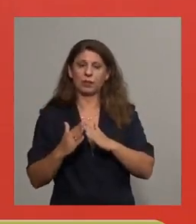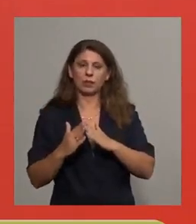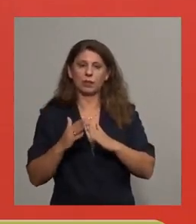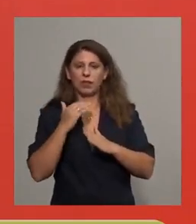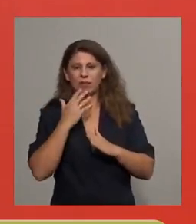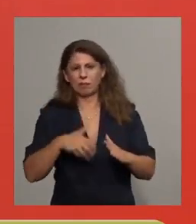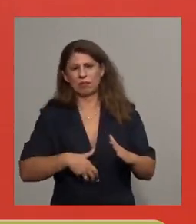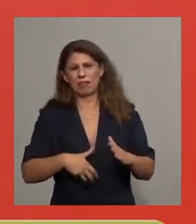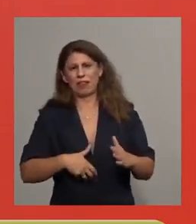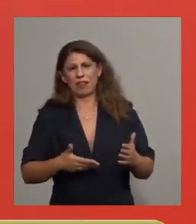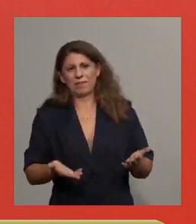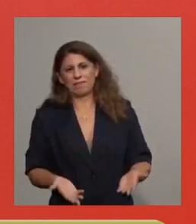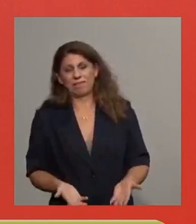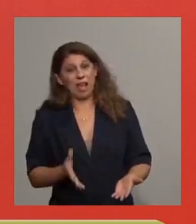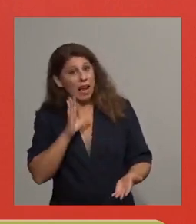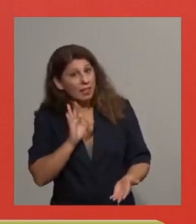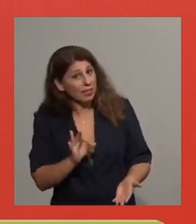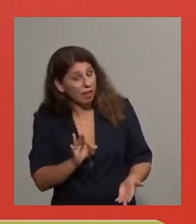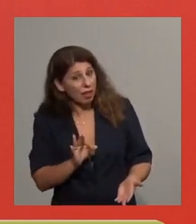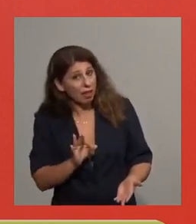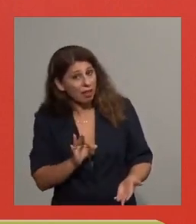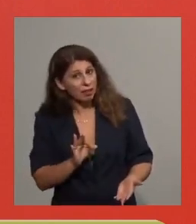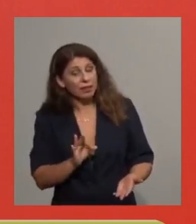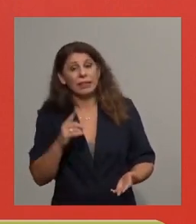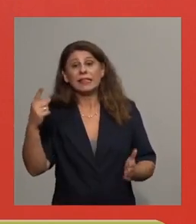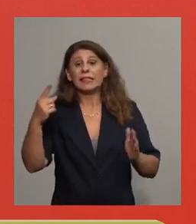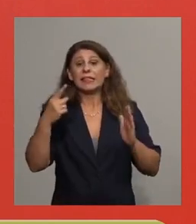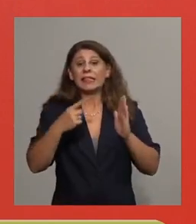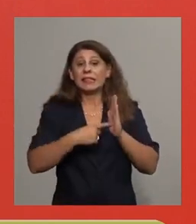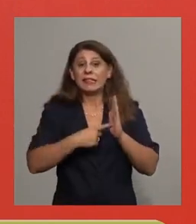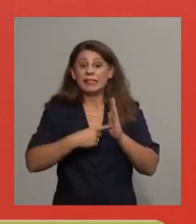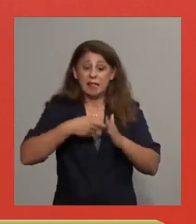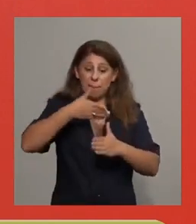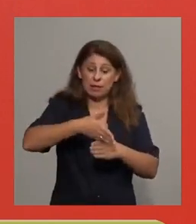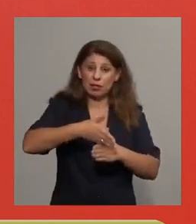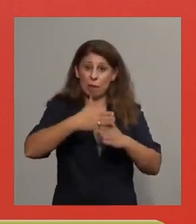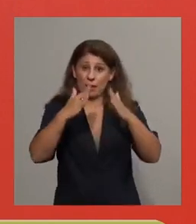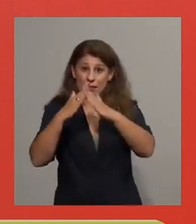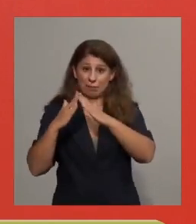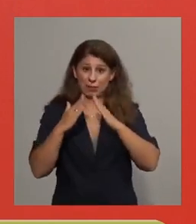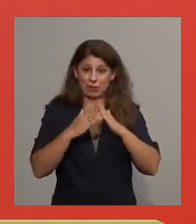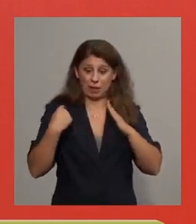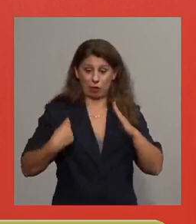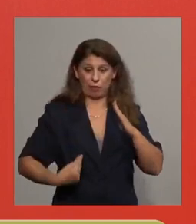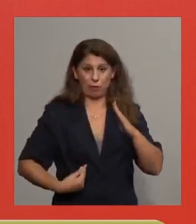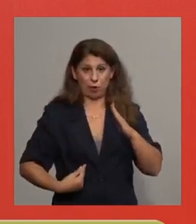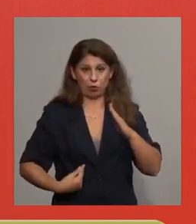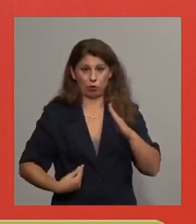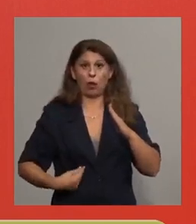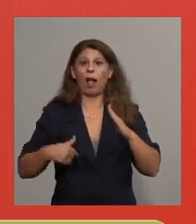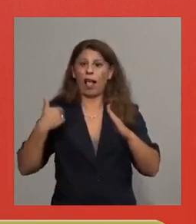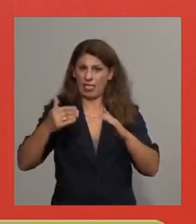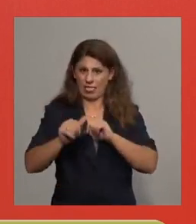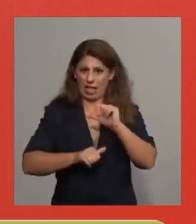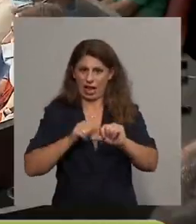κανείς παρά να γελάσει. Αλήθεια, οι 1.000 μισθωμένες κατοικίες από το δημόσιο θα